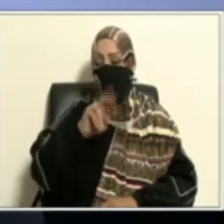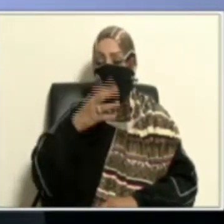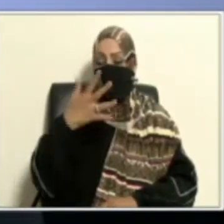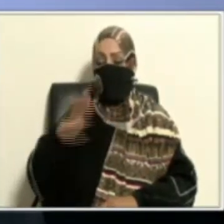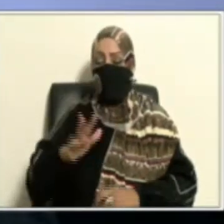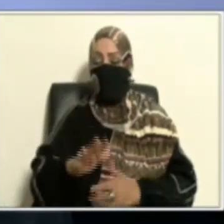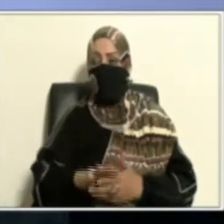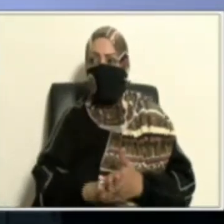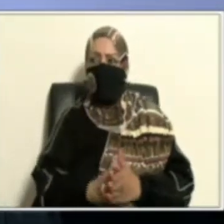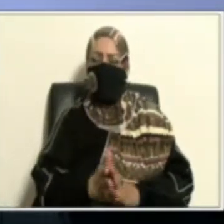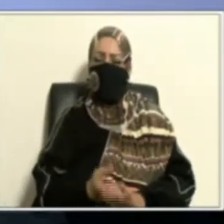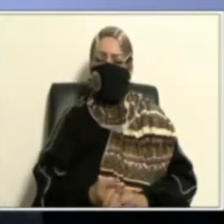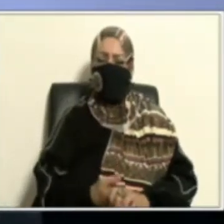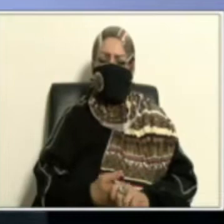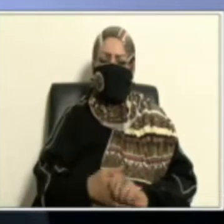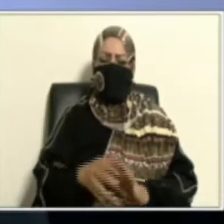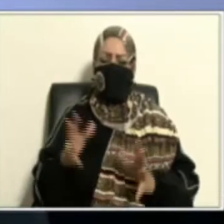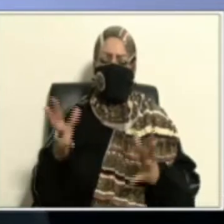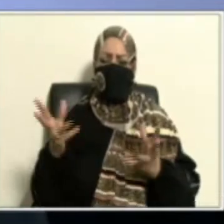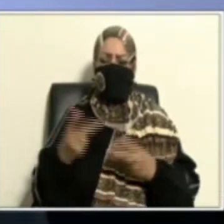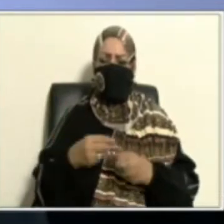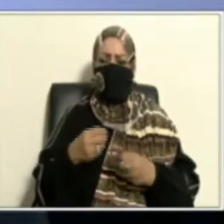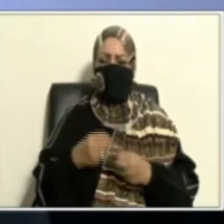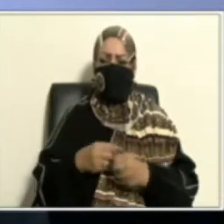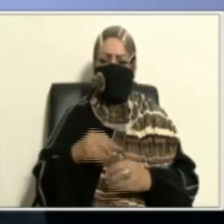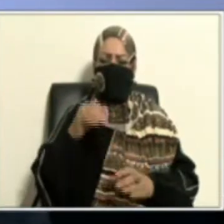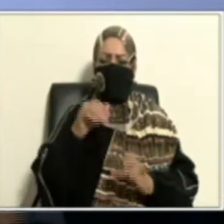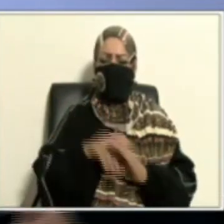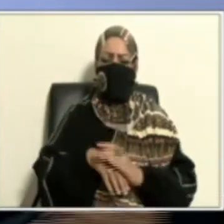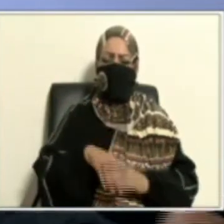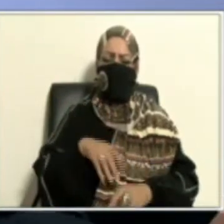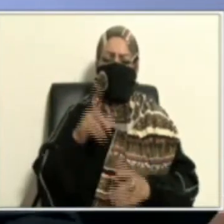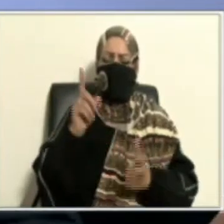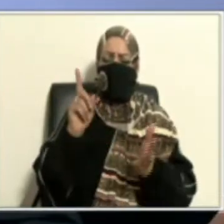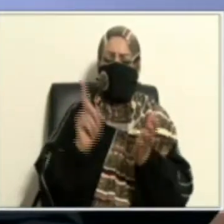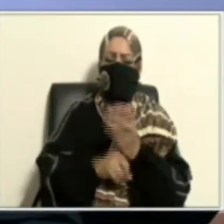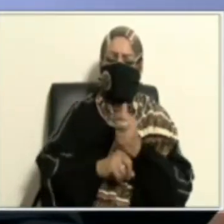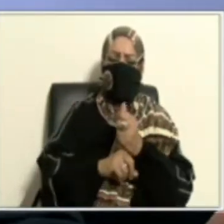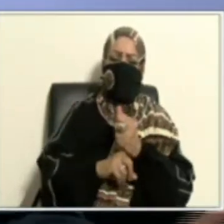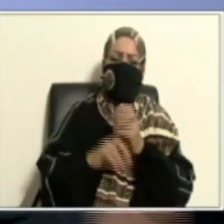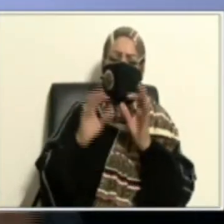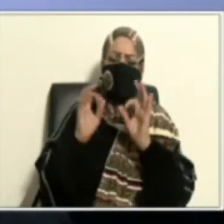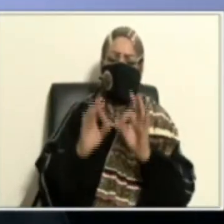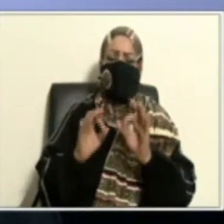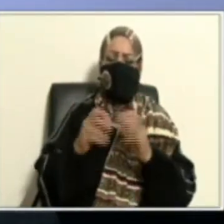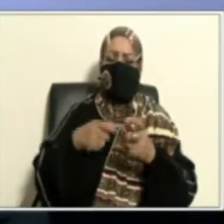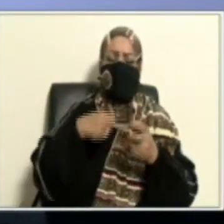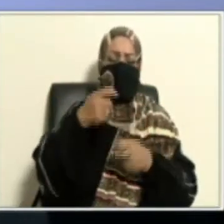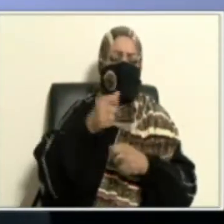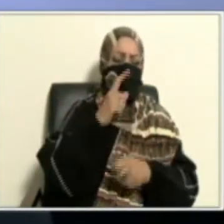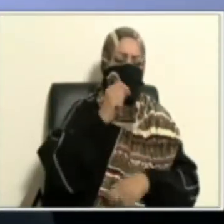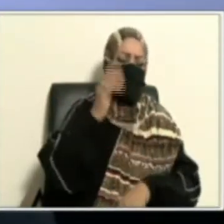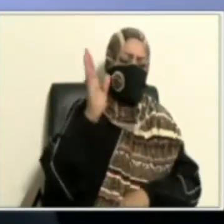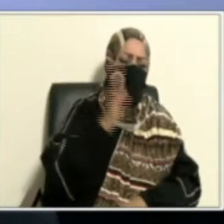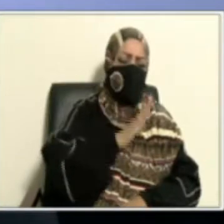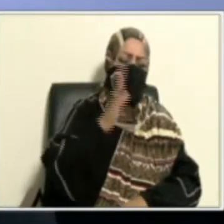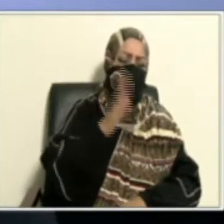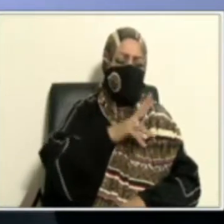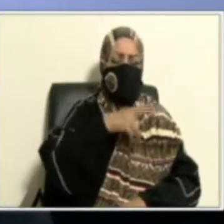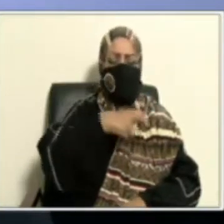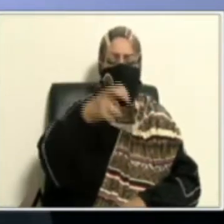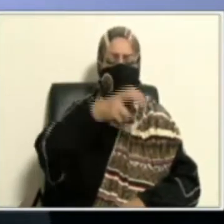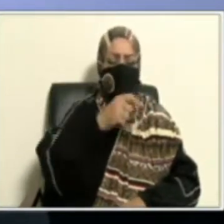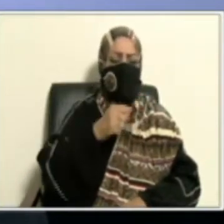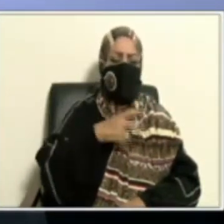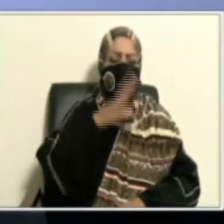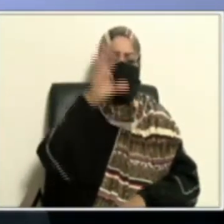الفقراء وتصرف على المواطنين. لكن المشكلة حتى لو هذا اعتناه ب4000 حيخنبوهم الصحاح، مش حي...